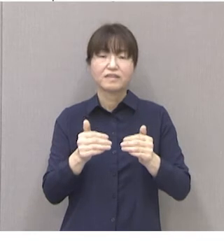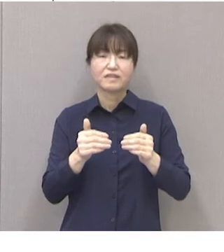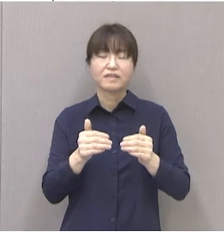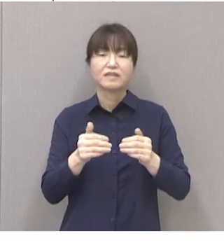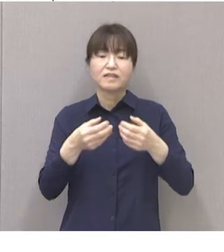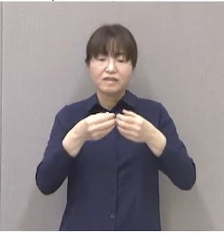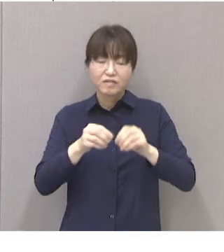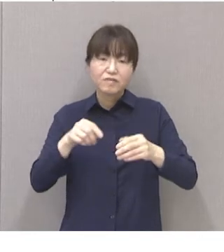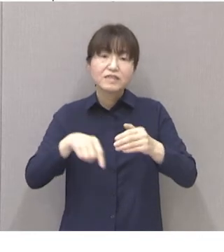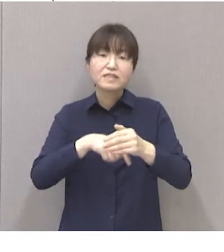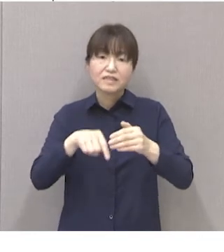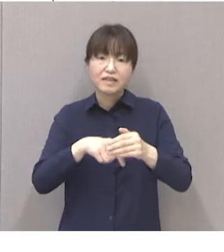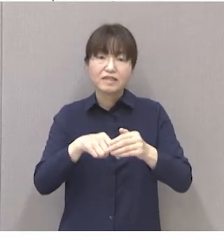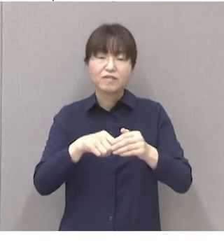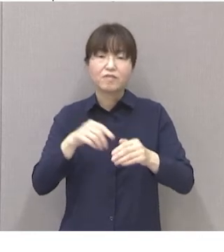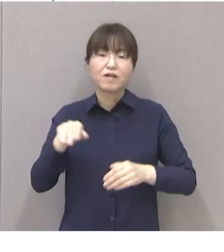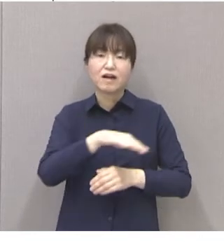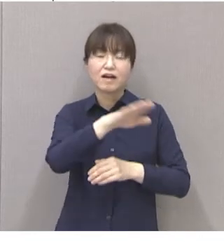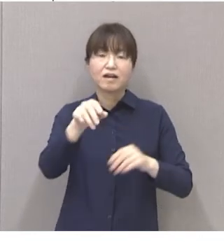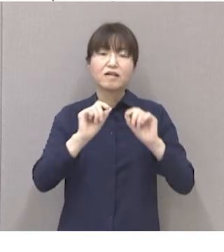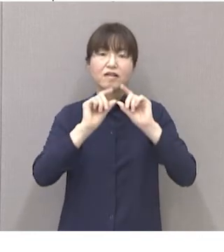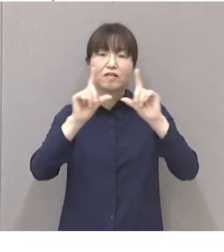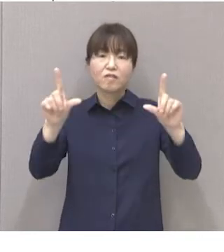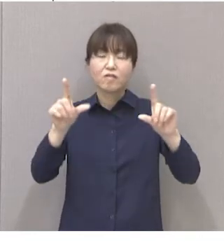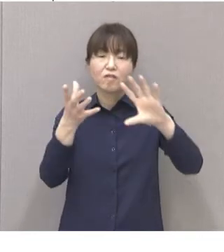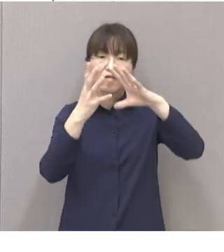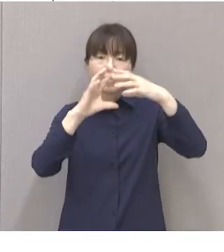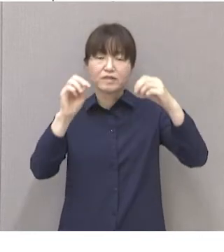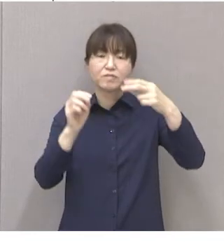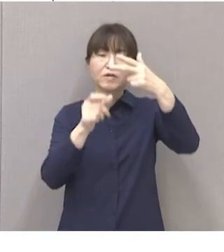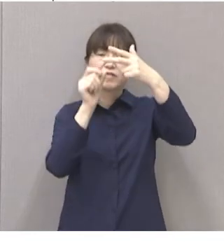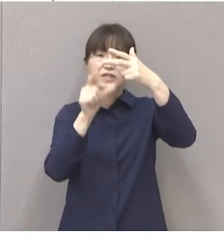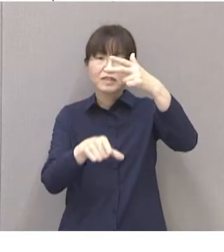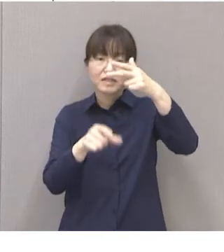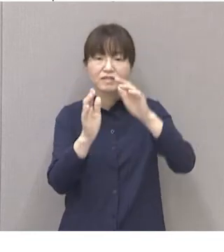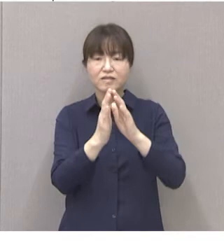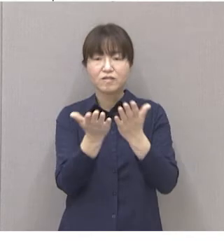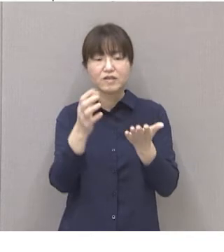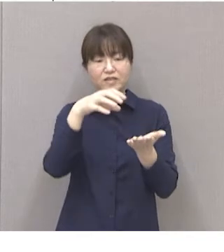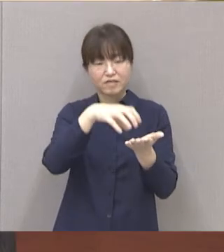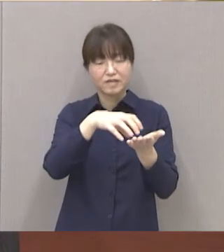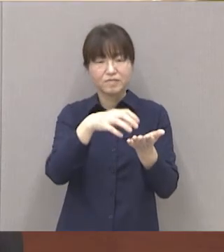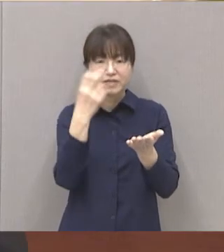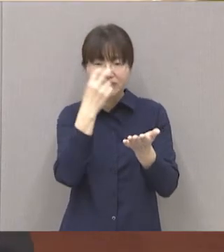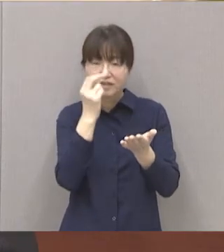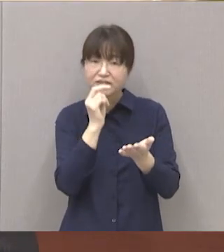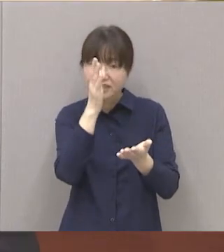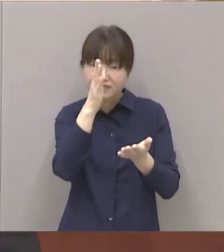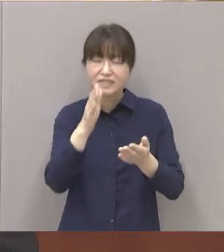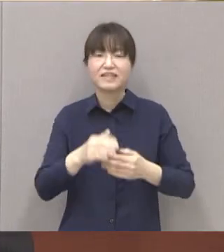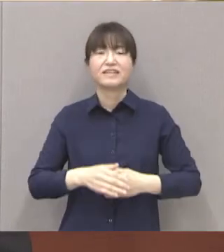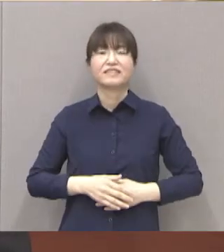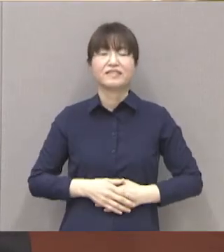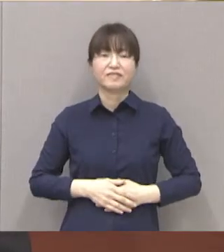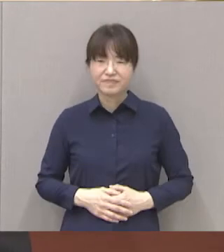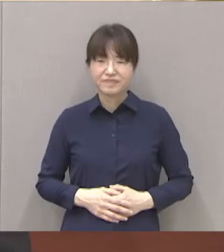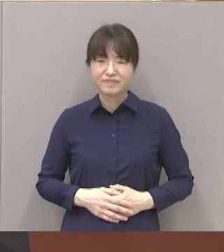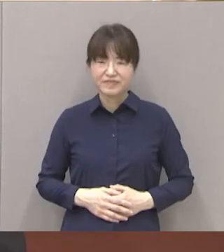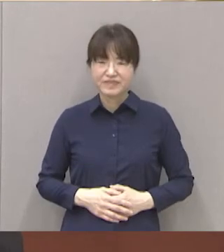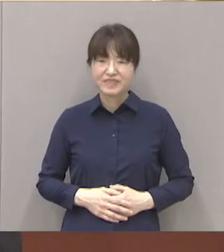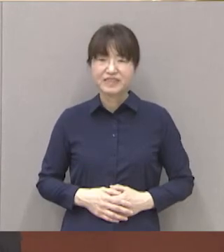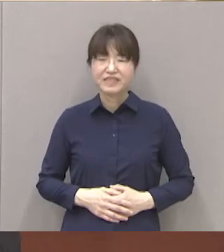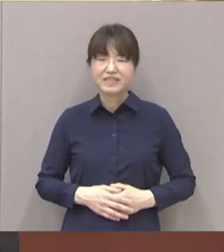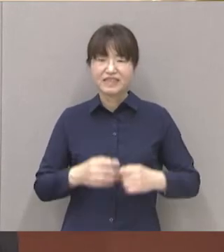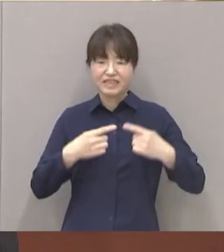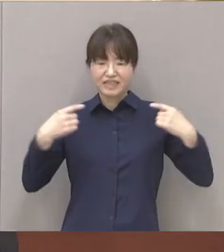は広報いずも7月号に掲載しますのでご確認くださいなおご紹介した2つの肺がん